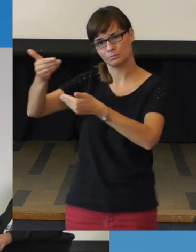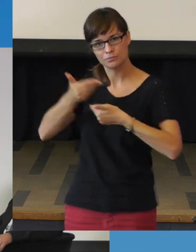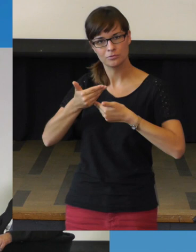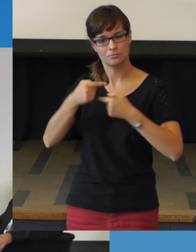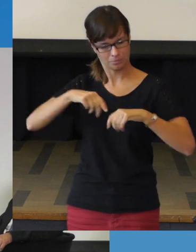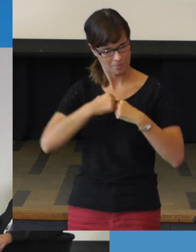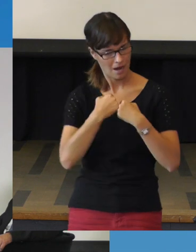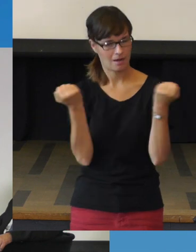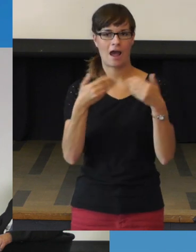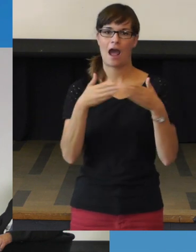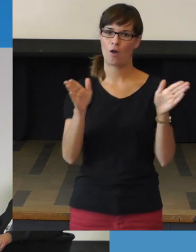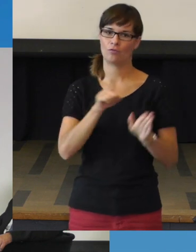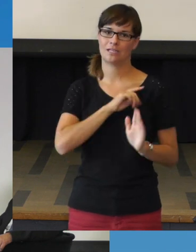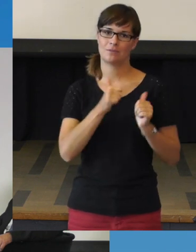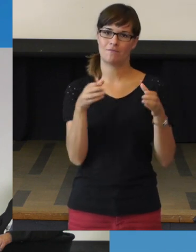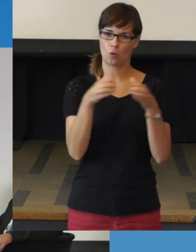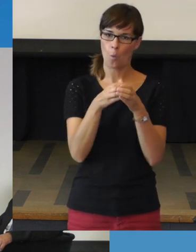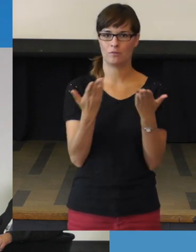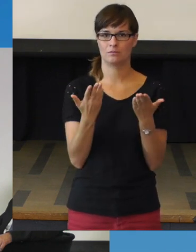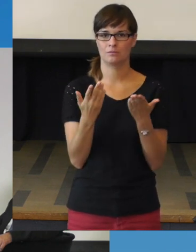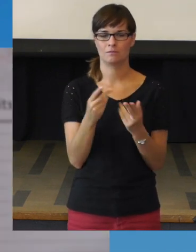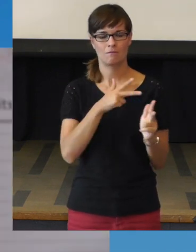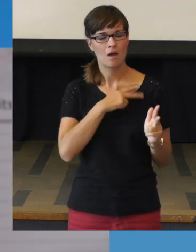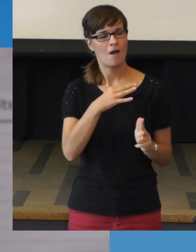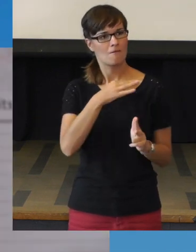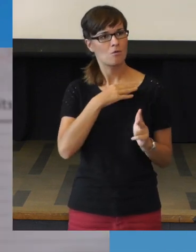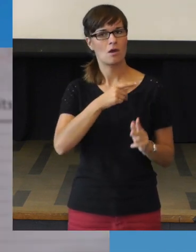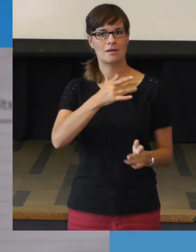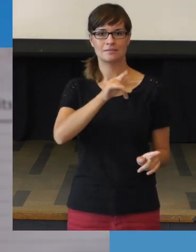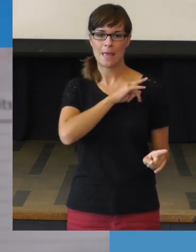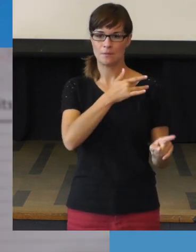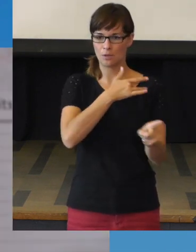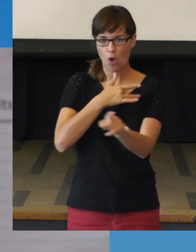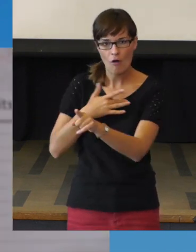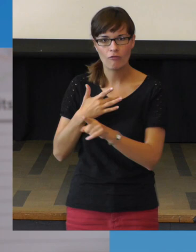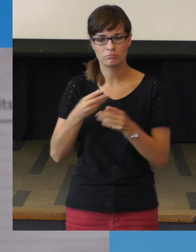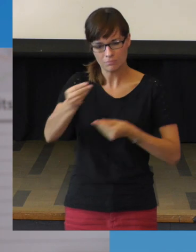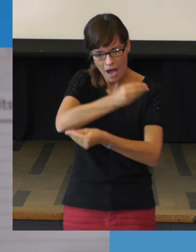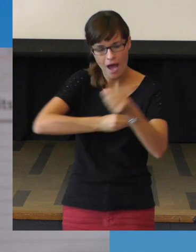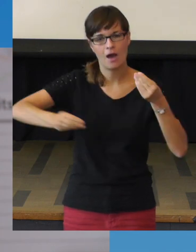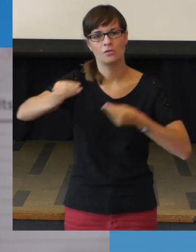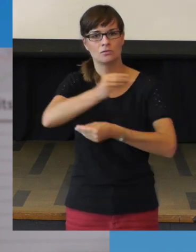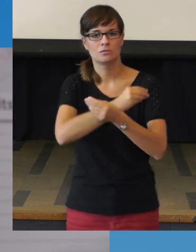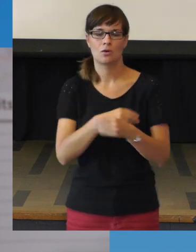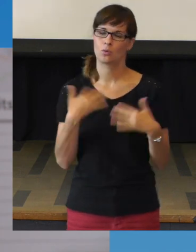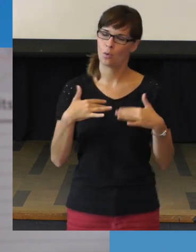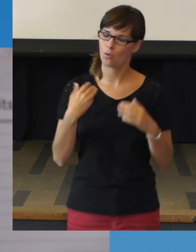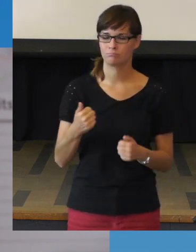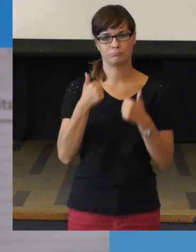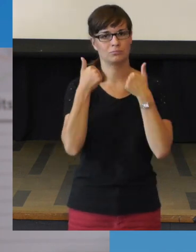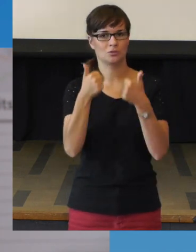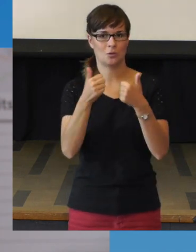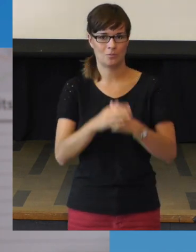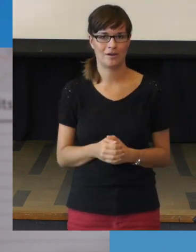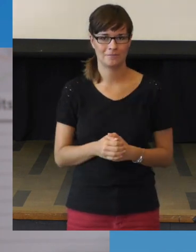Austausch unter Betroffenen, das bringt relativ viel. Und wir haben Frau Dr. Müller nicht umsonst den Namen gewählt.